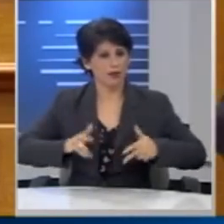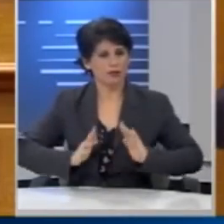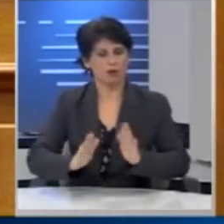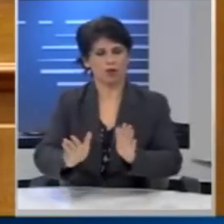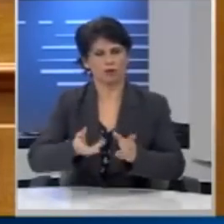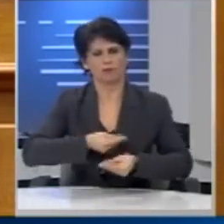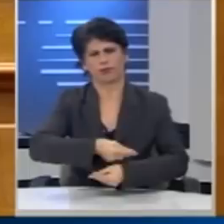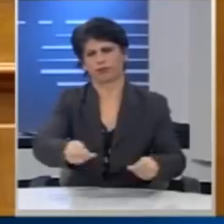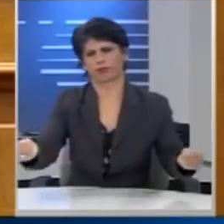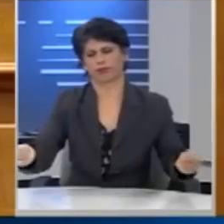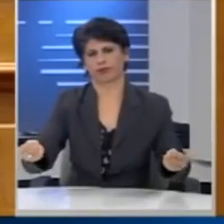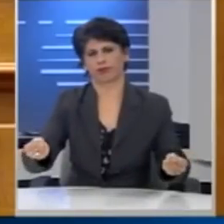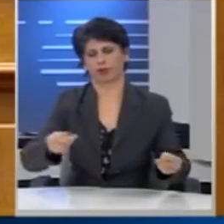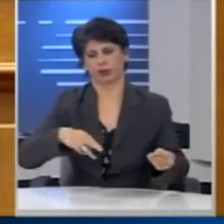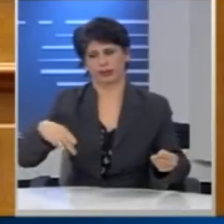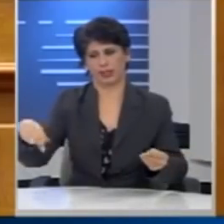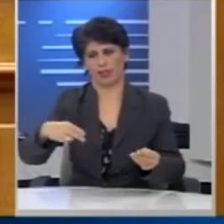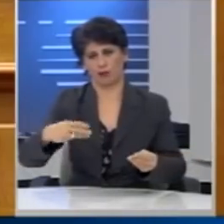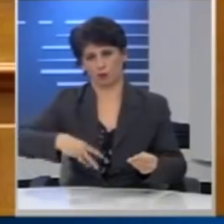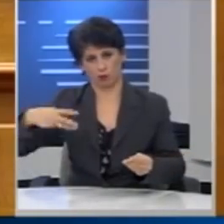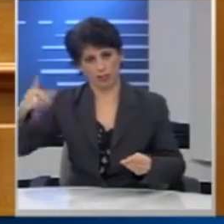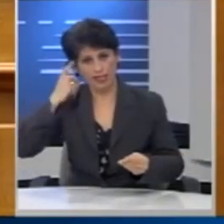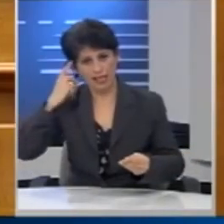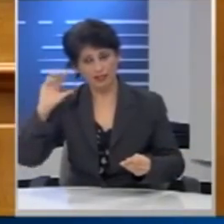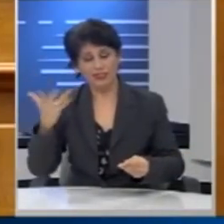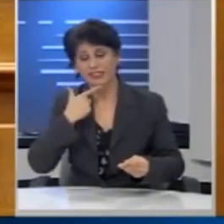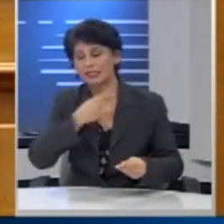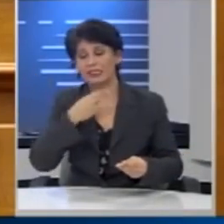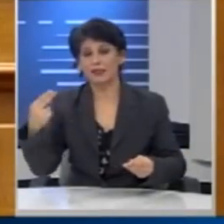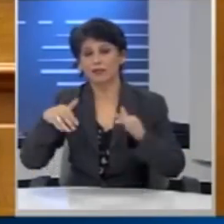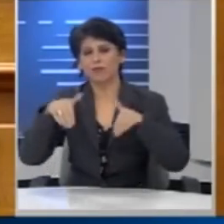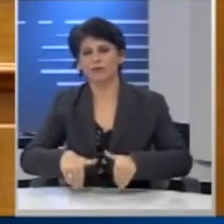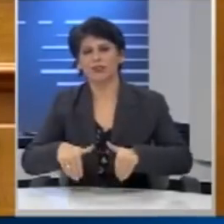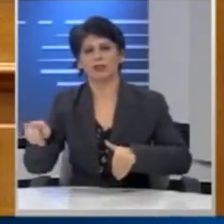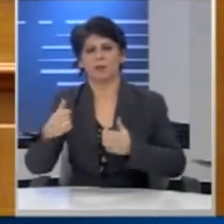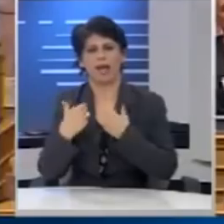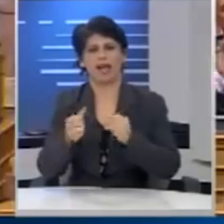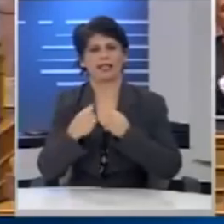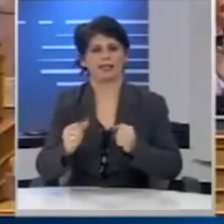στους συναδέλφους της αξιωματικής αντιπολίτευσης να καταλάβουν τι σημαίνει συνέπεια στην άσκηση της πολιτικής.